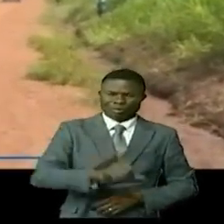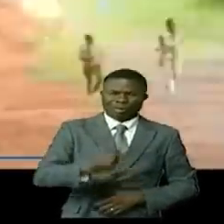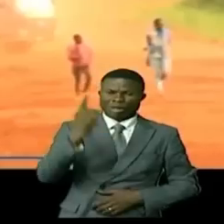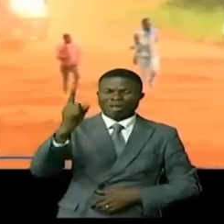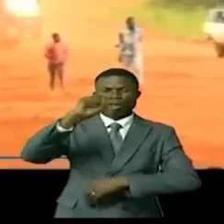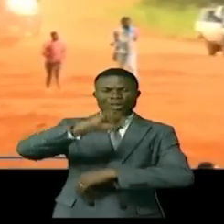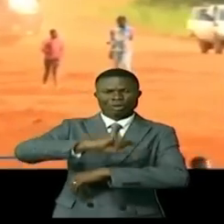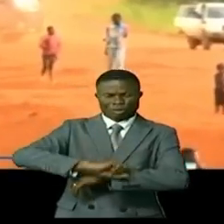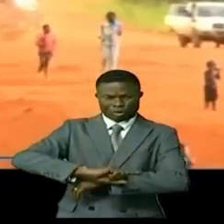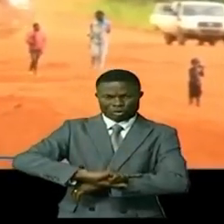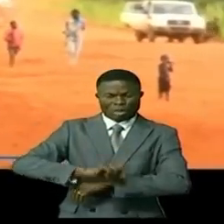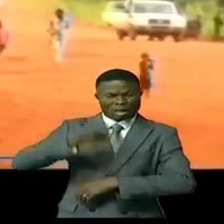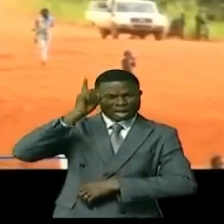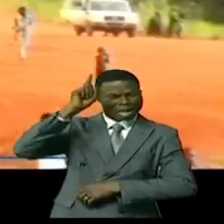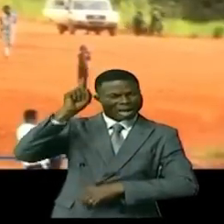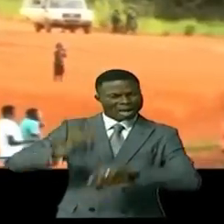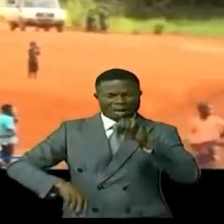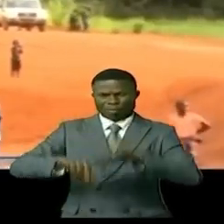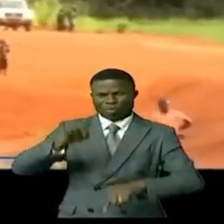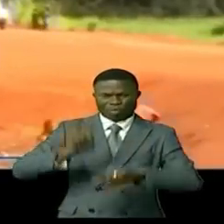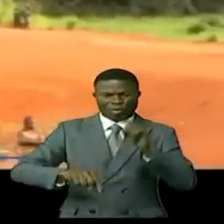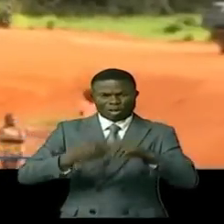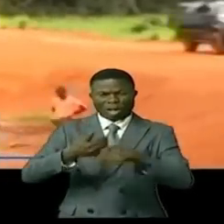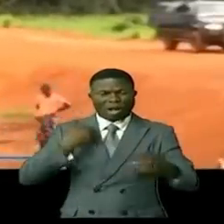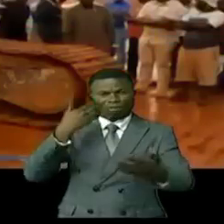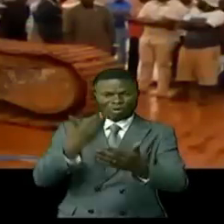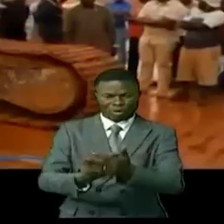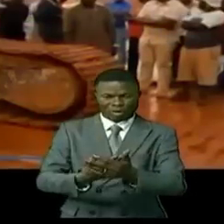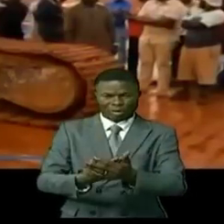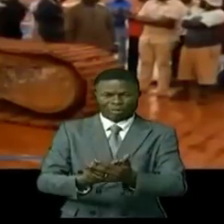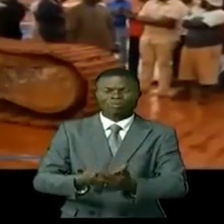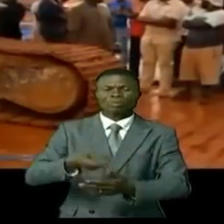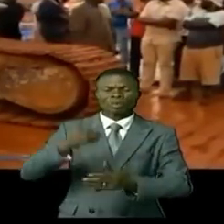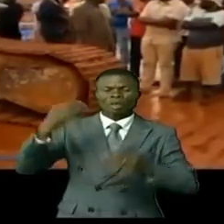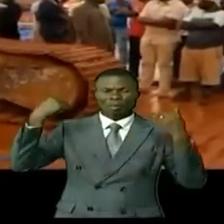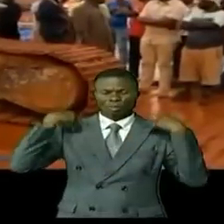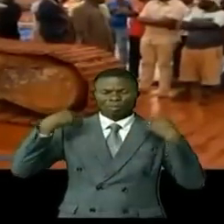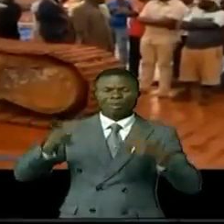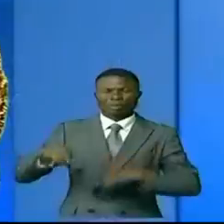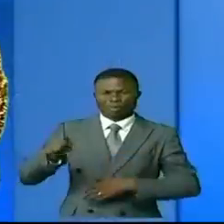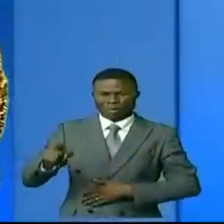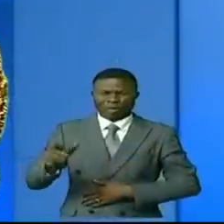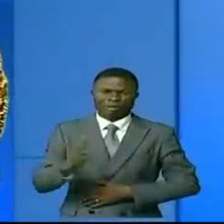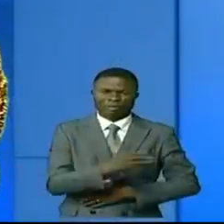journée, et ce qui était impossible avant l'arrivée de l'exécutif passé à Nenanga.